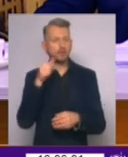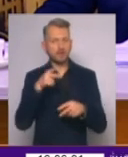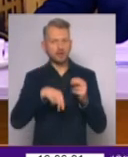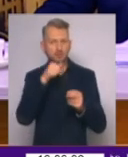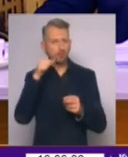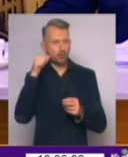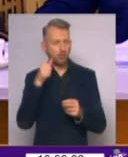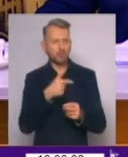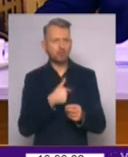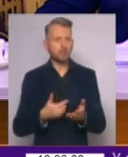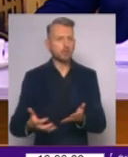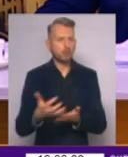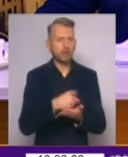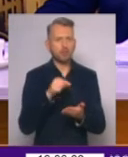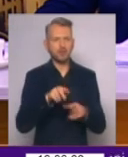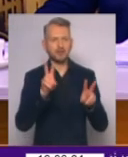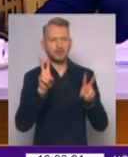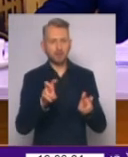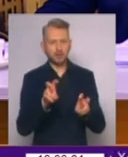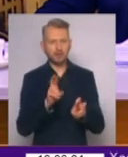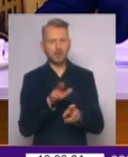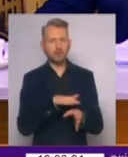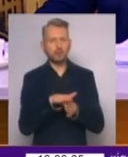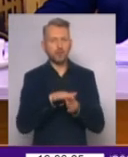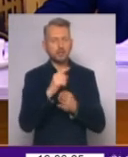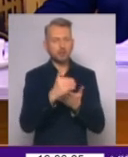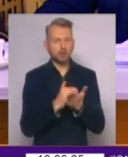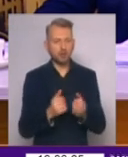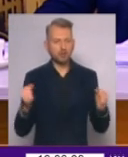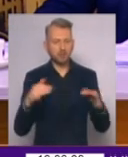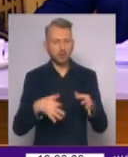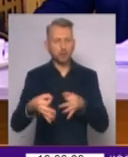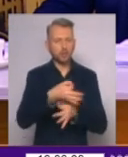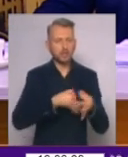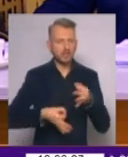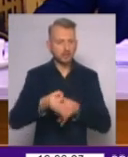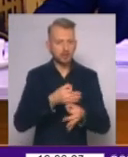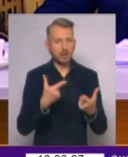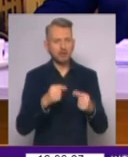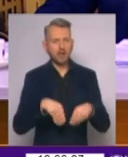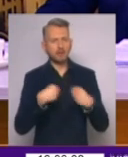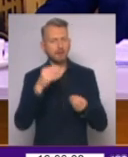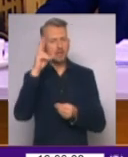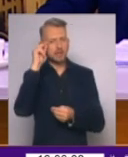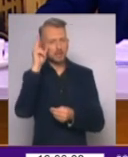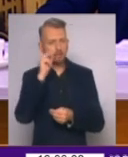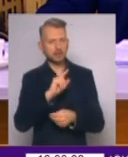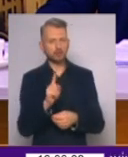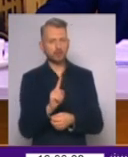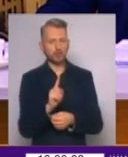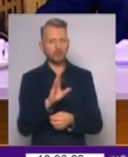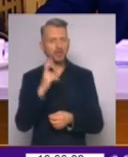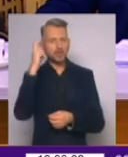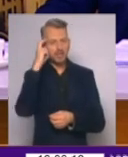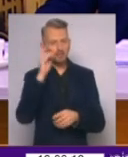ми в кінці минулого року збирали власне по цій тематиці, як впроваджується ця програма, круглий стіл, де нам давали цифри, що в